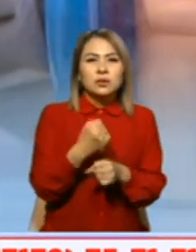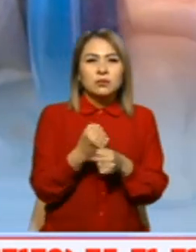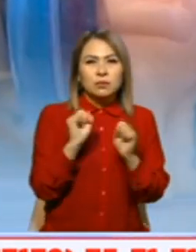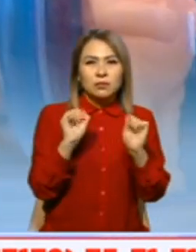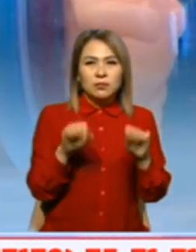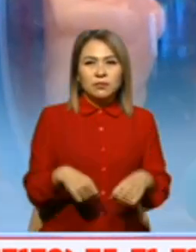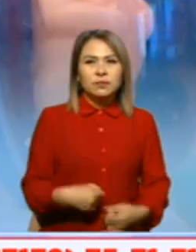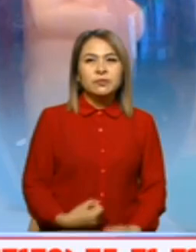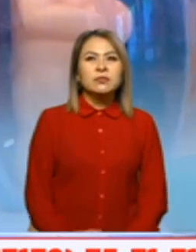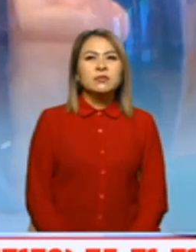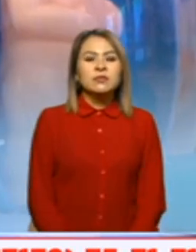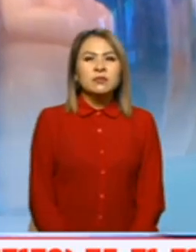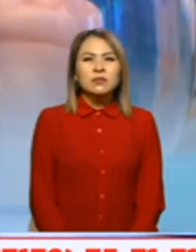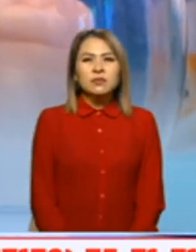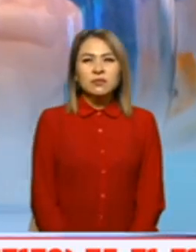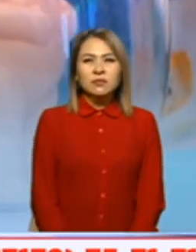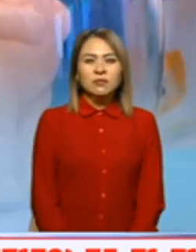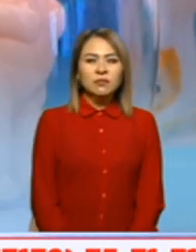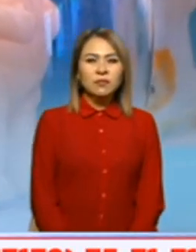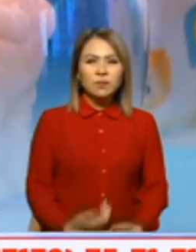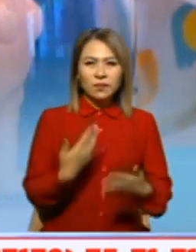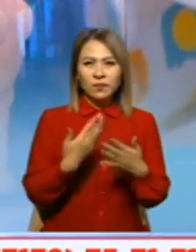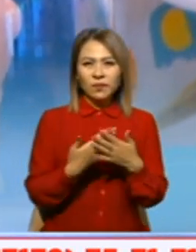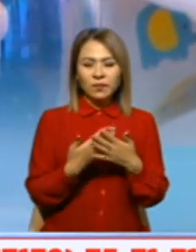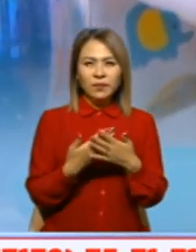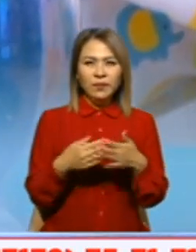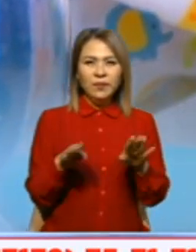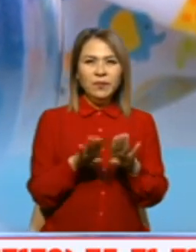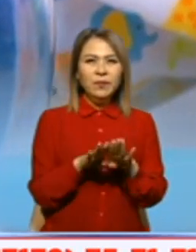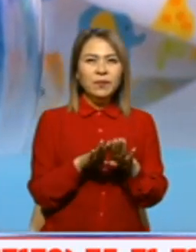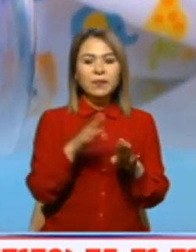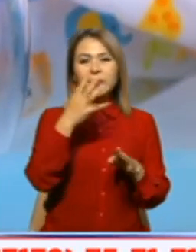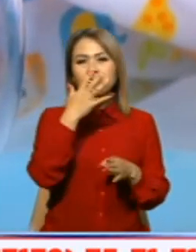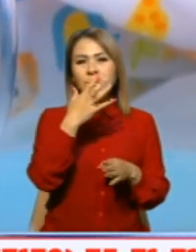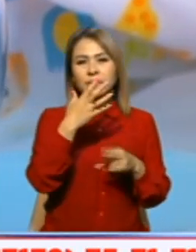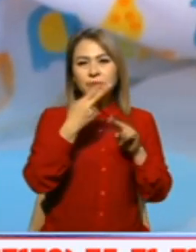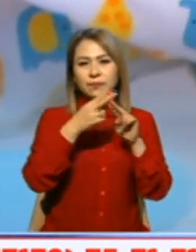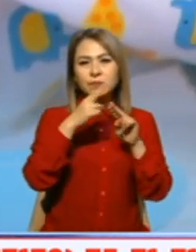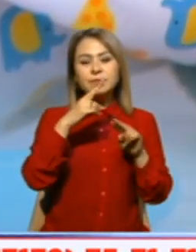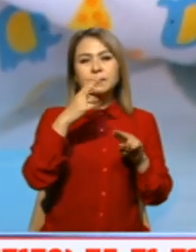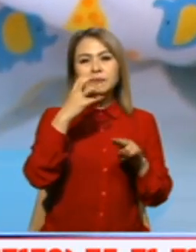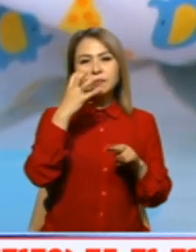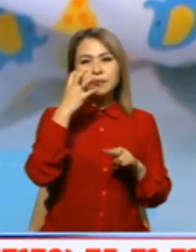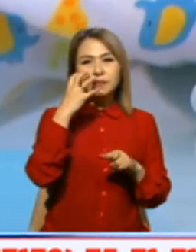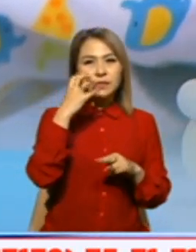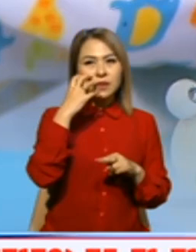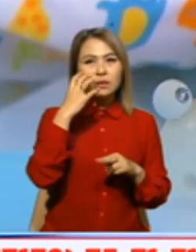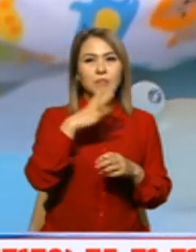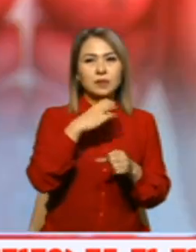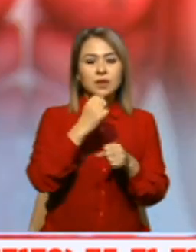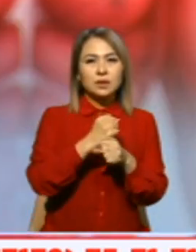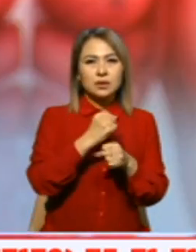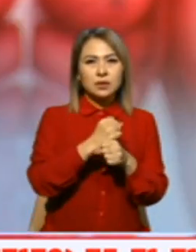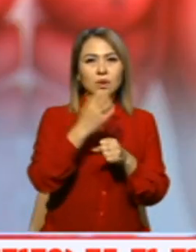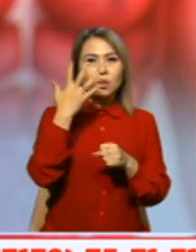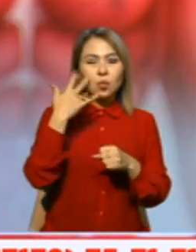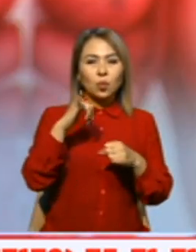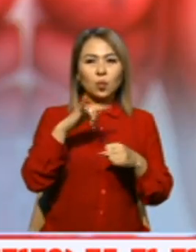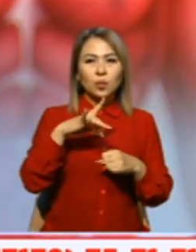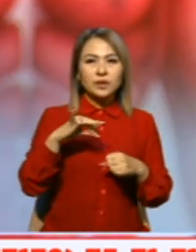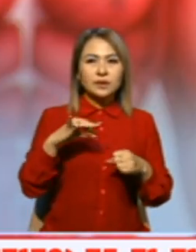керек жүкті ана? Әрине, мысалы жүктіліктің алғашқы триместрінде біз УЗИ скрининг жасаған кезде